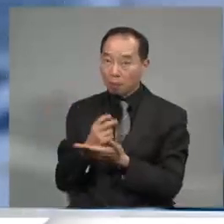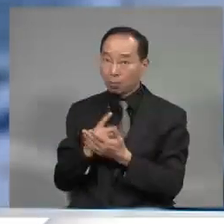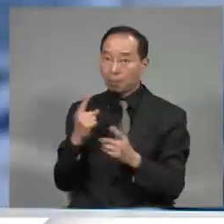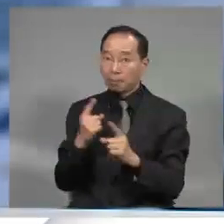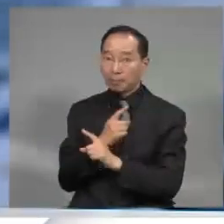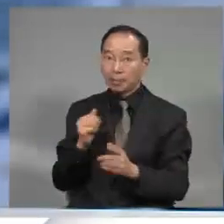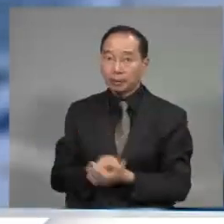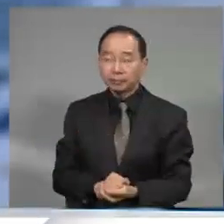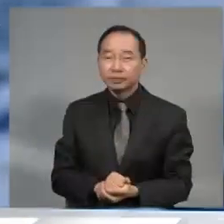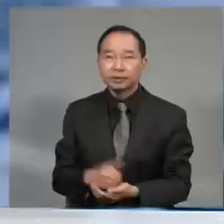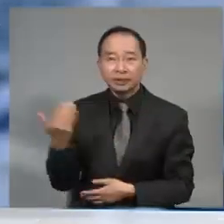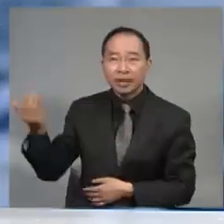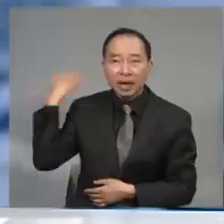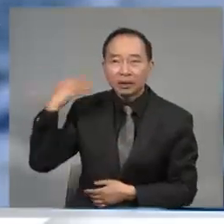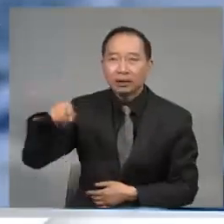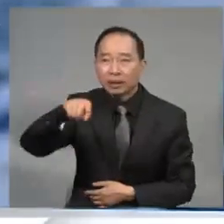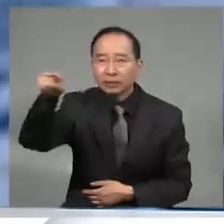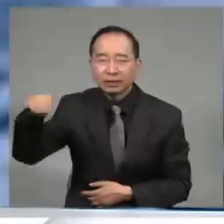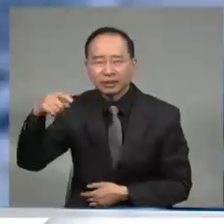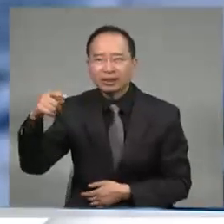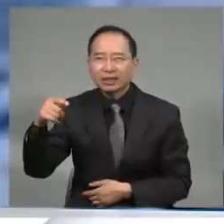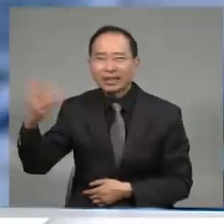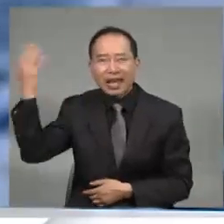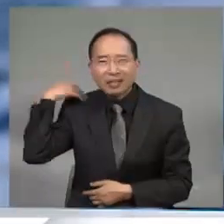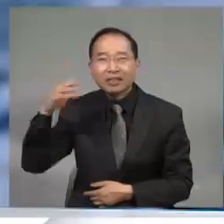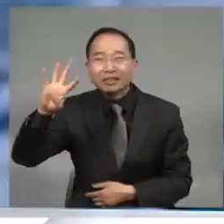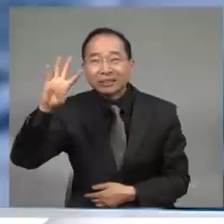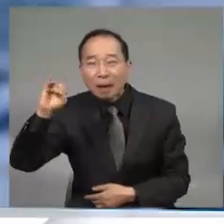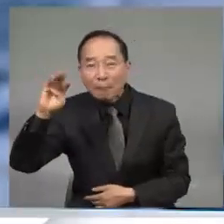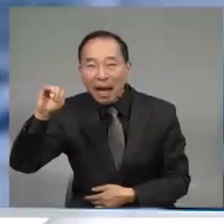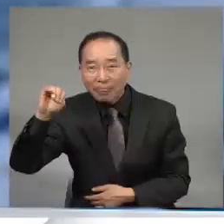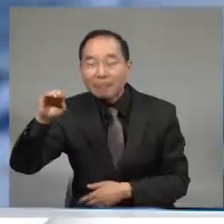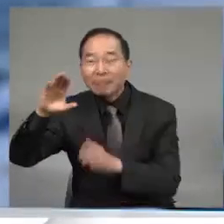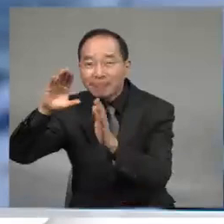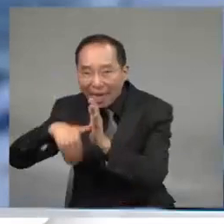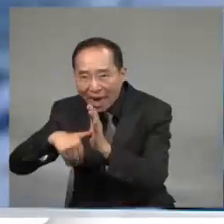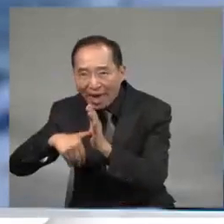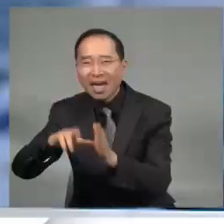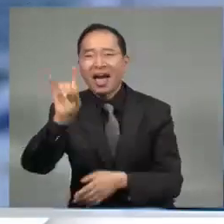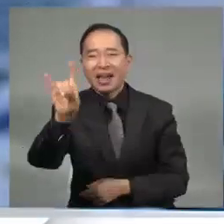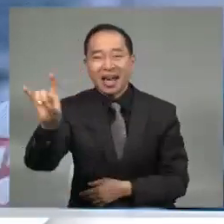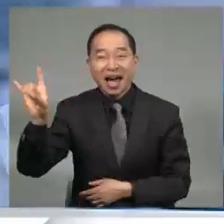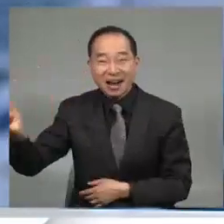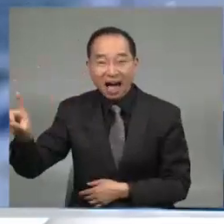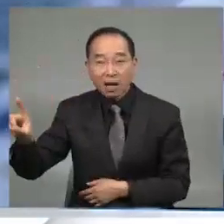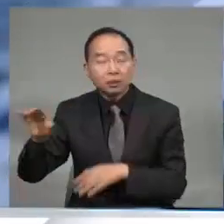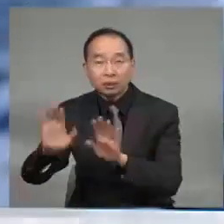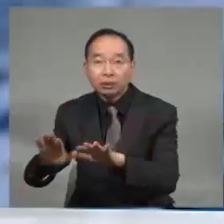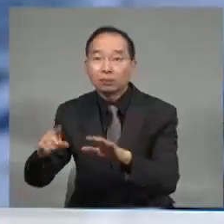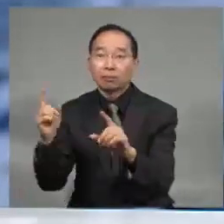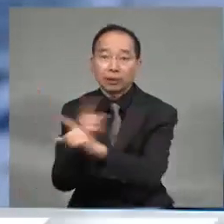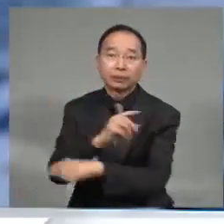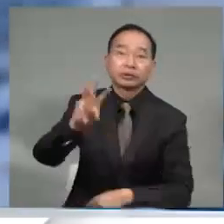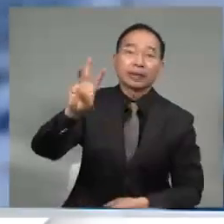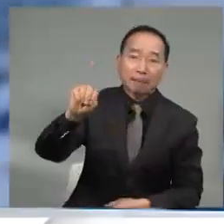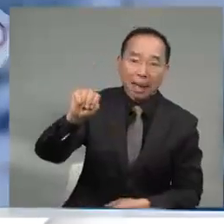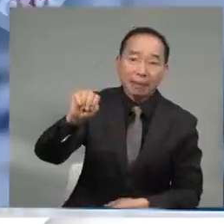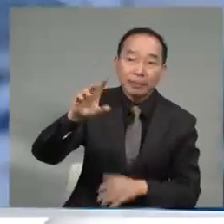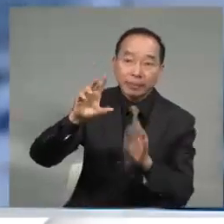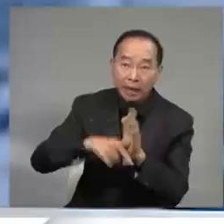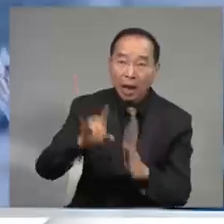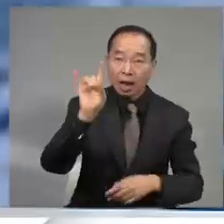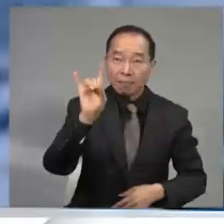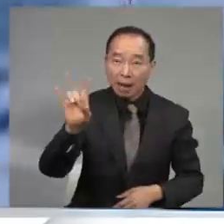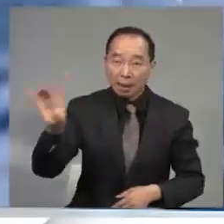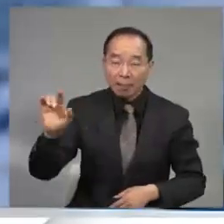되었는데요. 재외선거인 수가 3만 명 이상일 경우 매 3만 명마다 한 개소를 추가 설치할 수 있고요. 최대 3개소까지 설치를 할